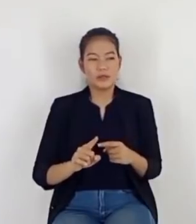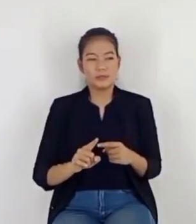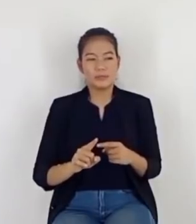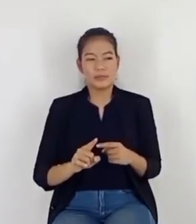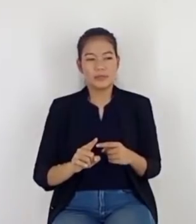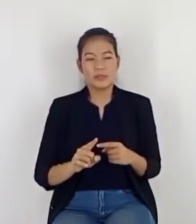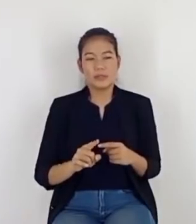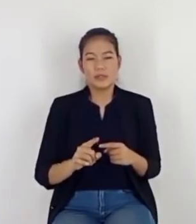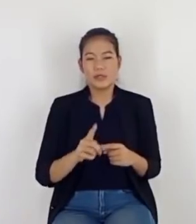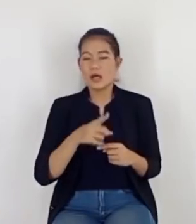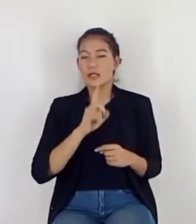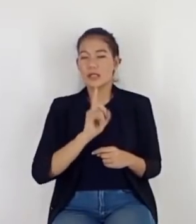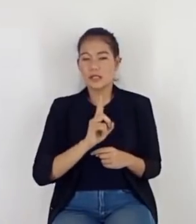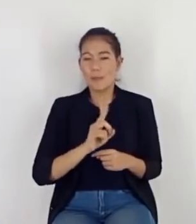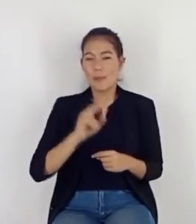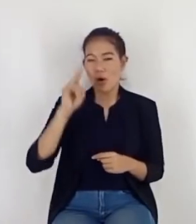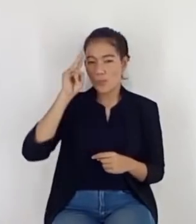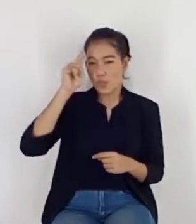tetapi